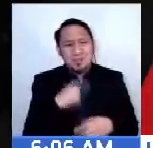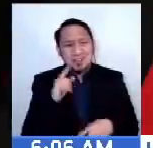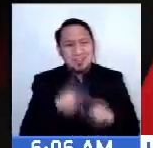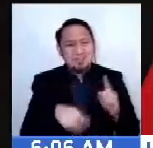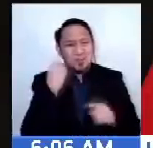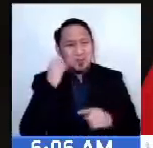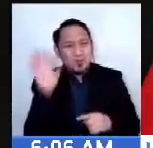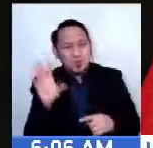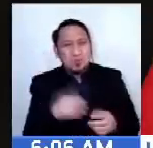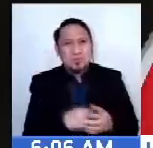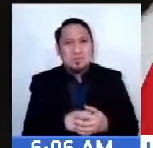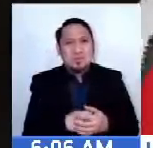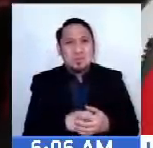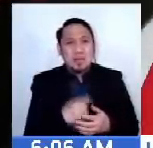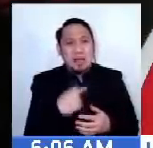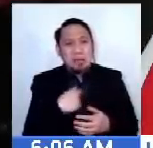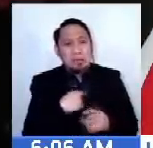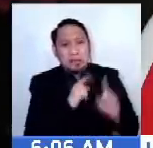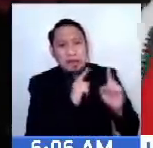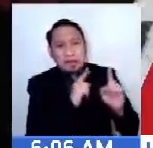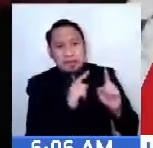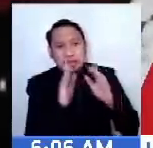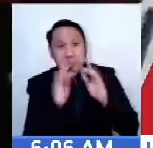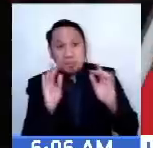Kasi namiesta lang po kami sa Bulacan eh.